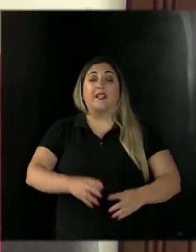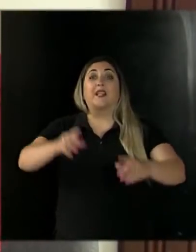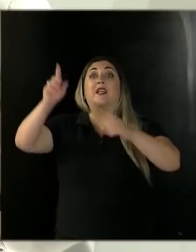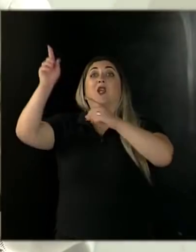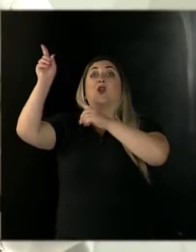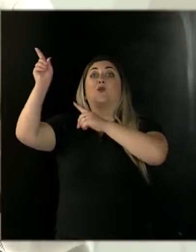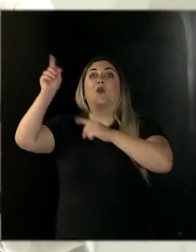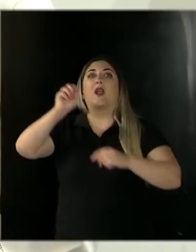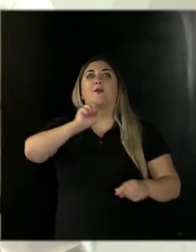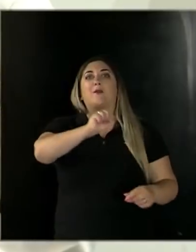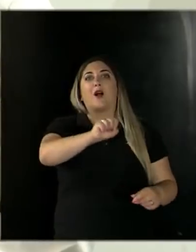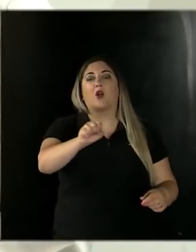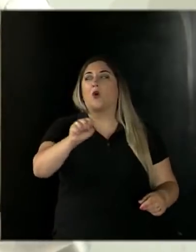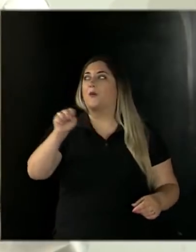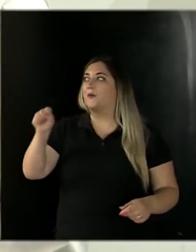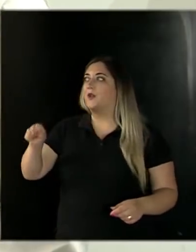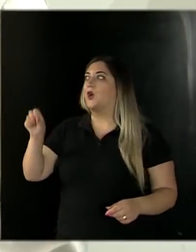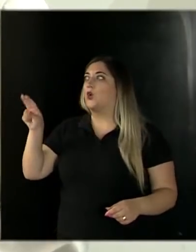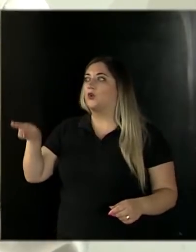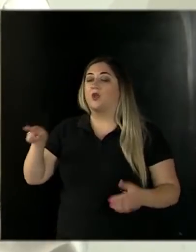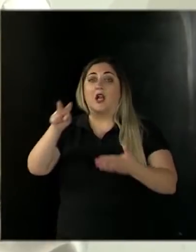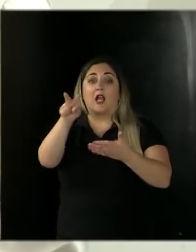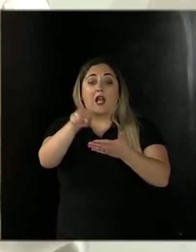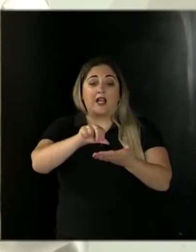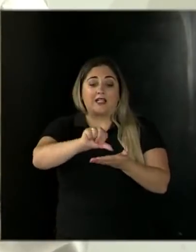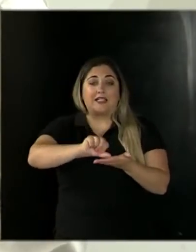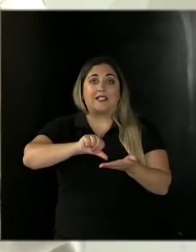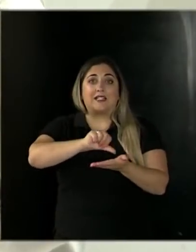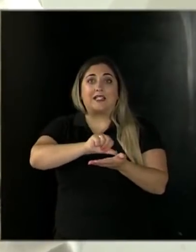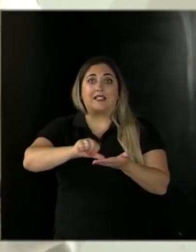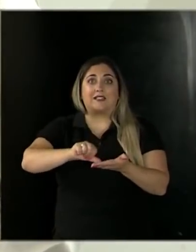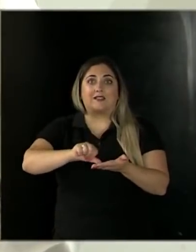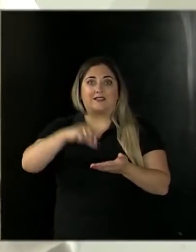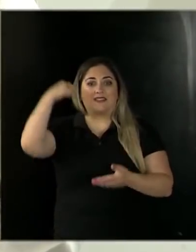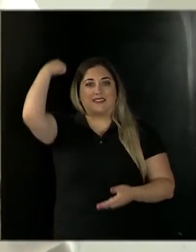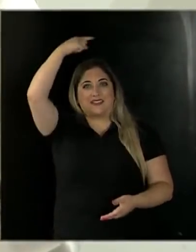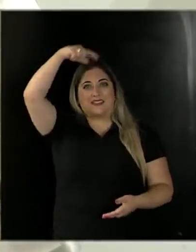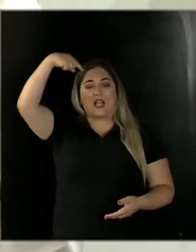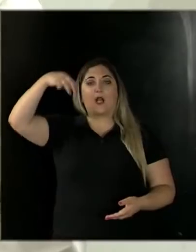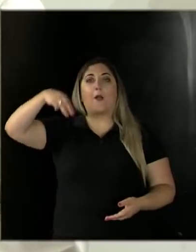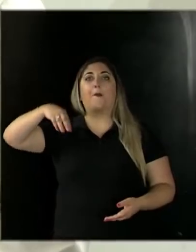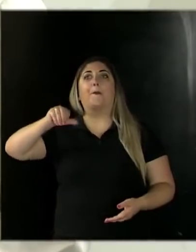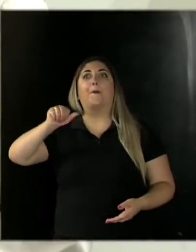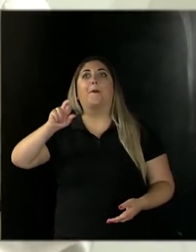Il-Mulej magħkom. Qari mill-Evanġelju skont San Mark.